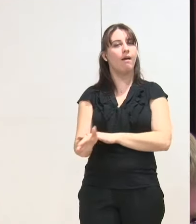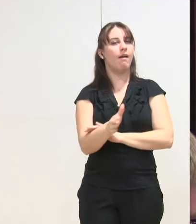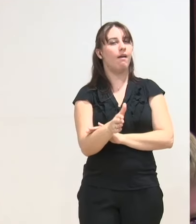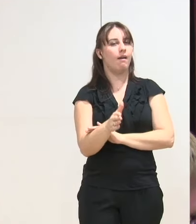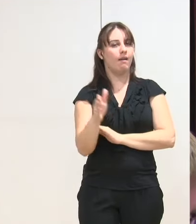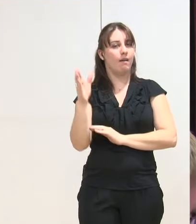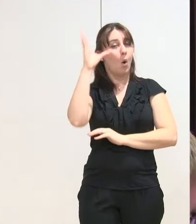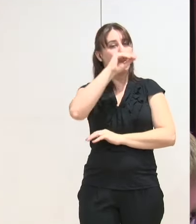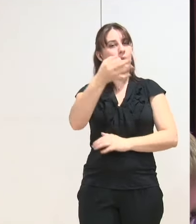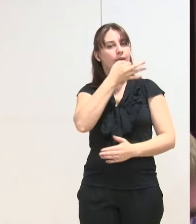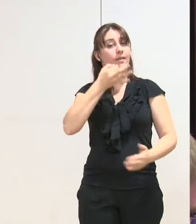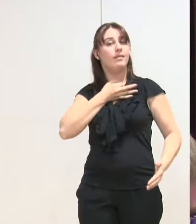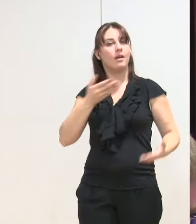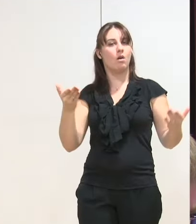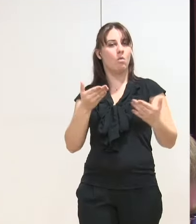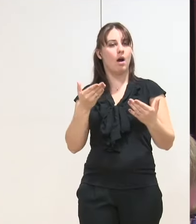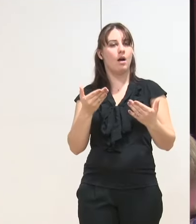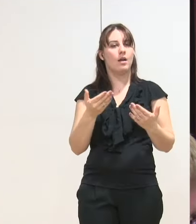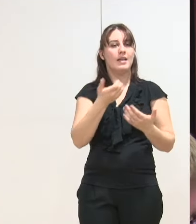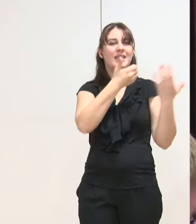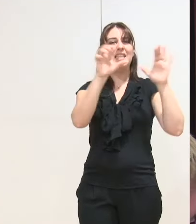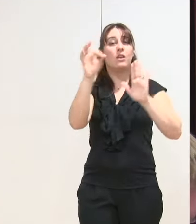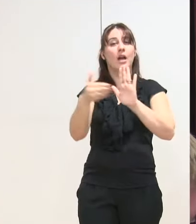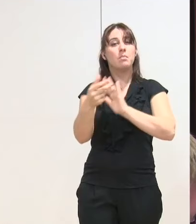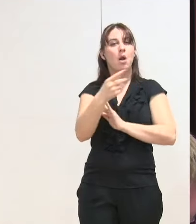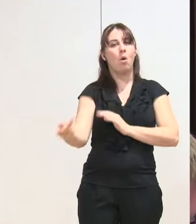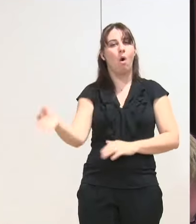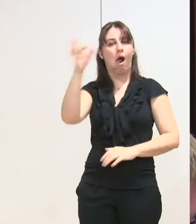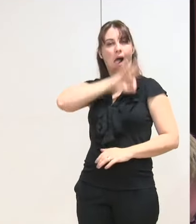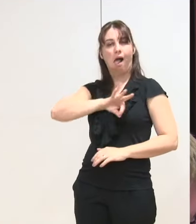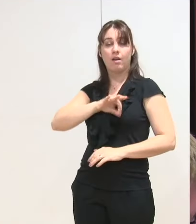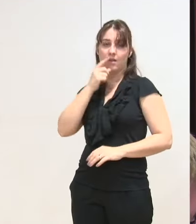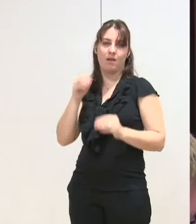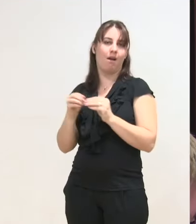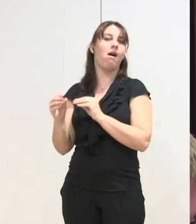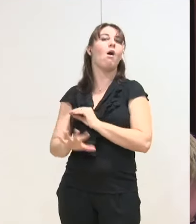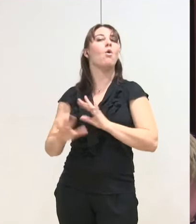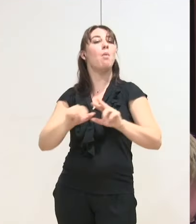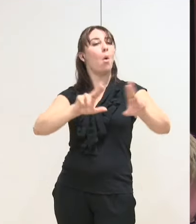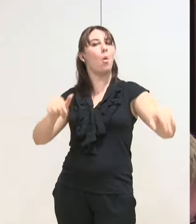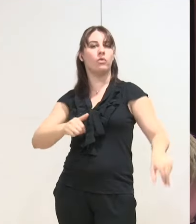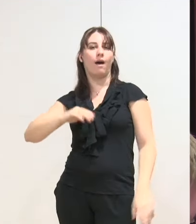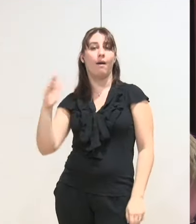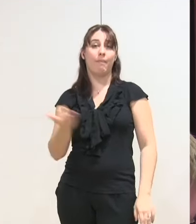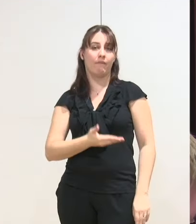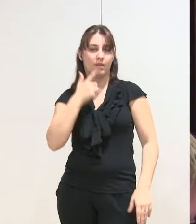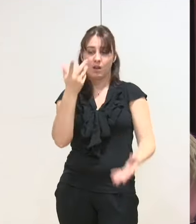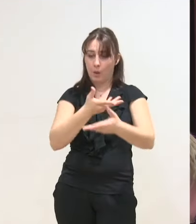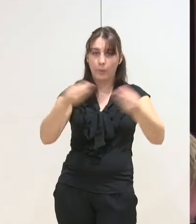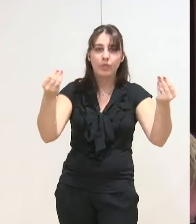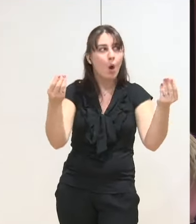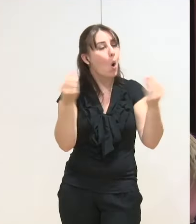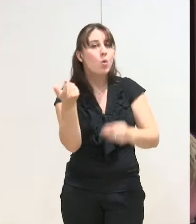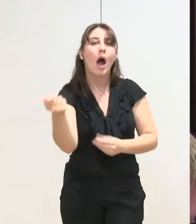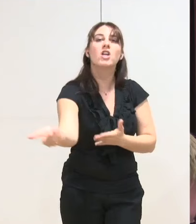phrase les 650000 € de recette perçu et perdu via ce contrat qui vont disparaître